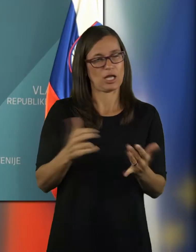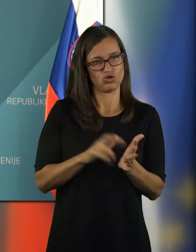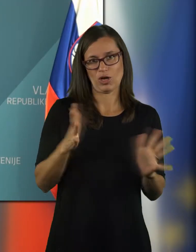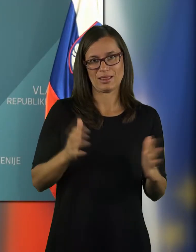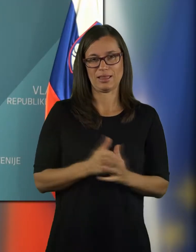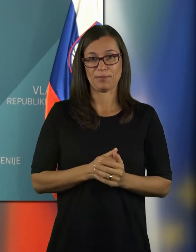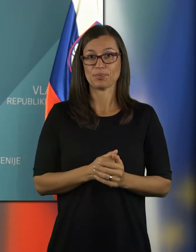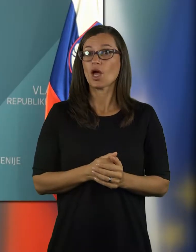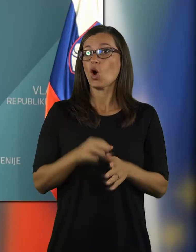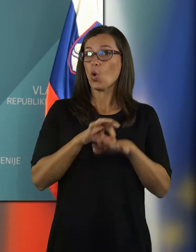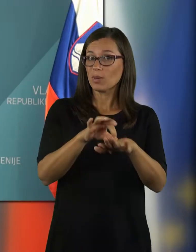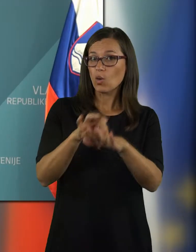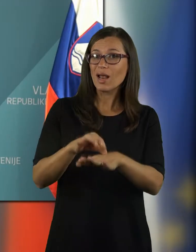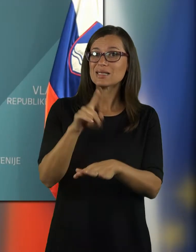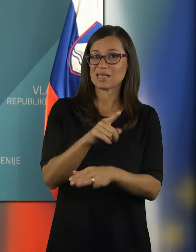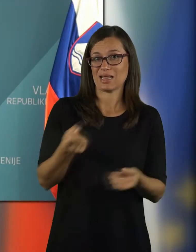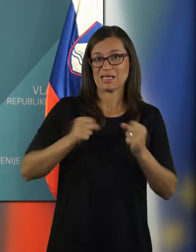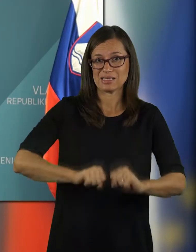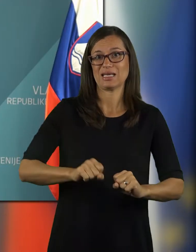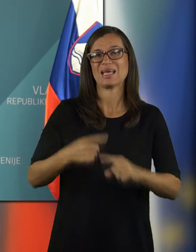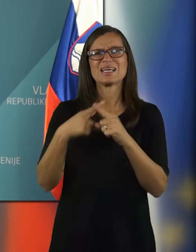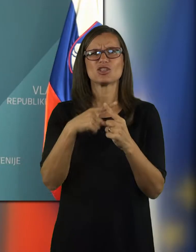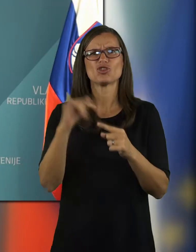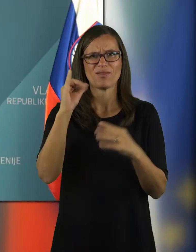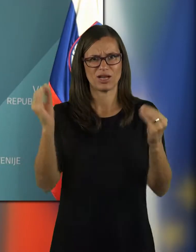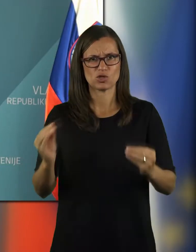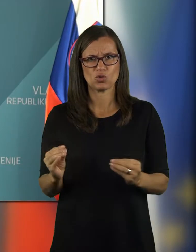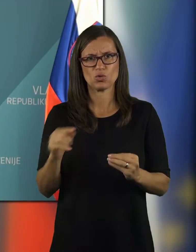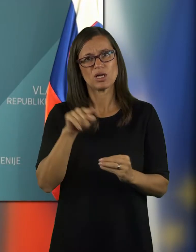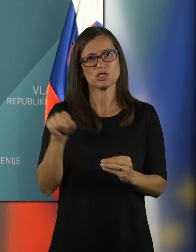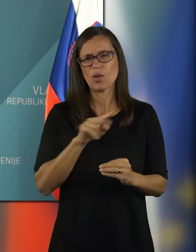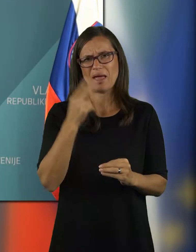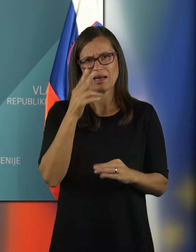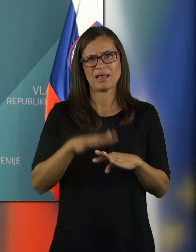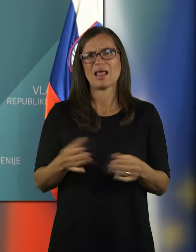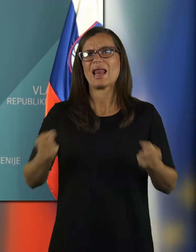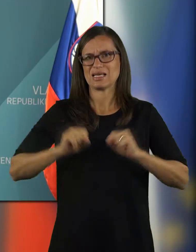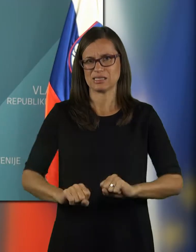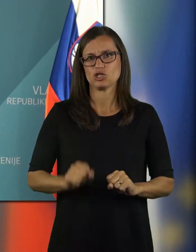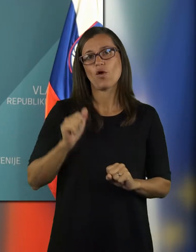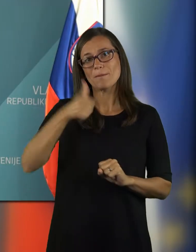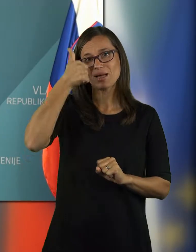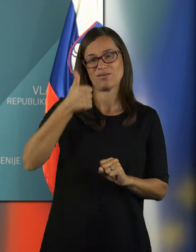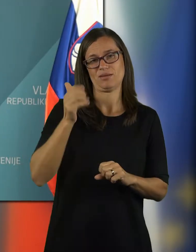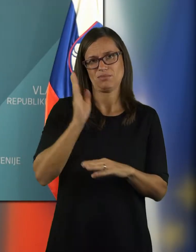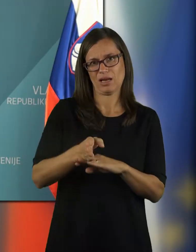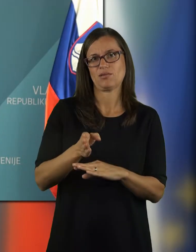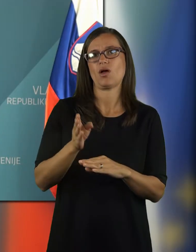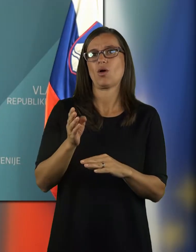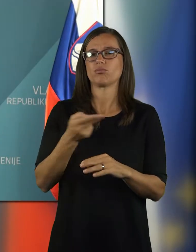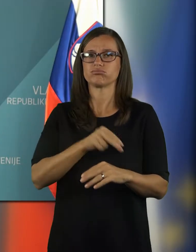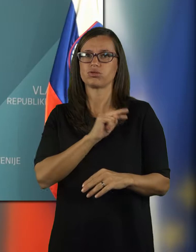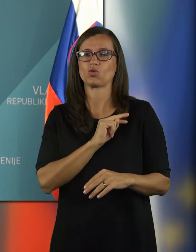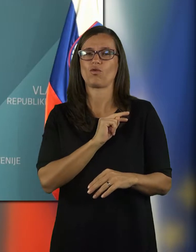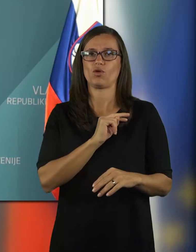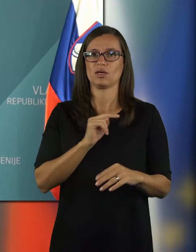ni. Upravljavci in lastniki kritične infrastrukture so ne glede na lastništvo prvi neposredno